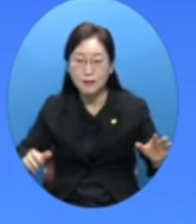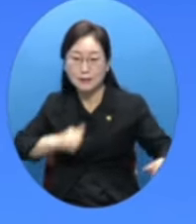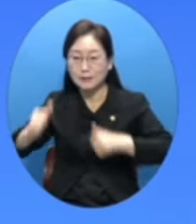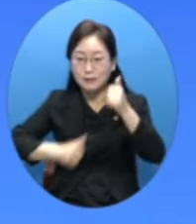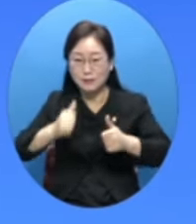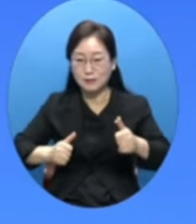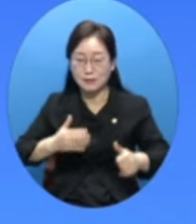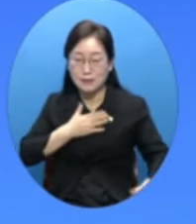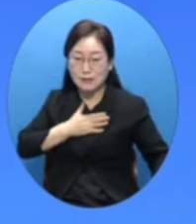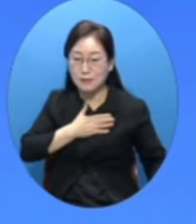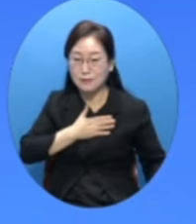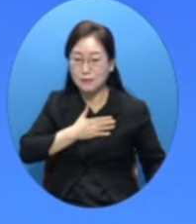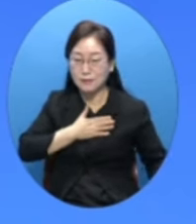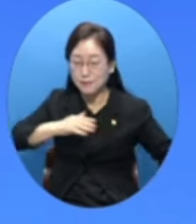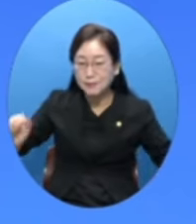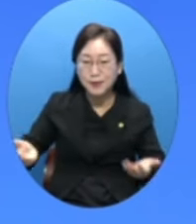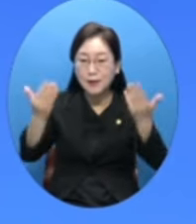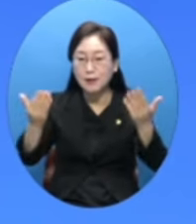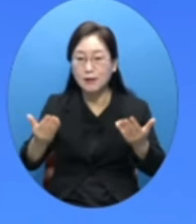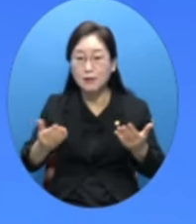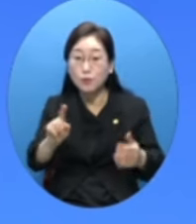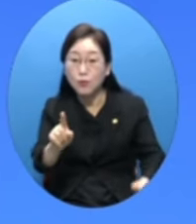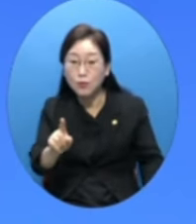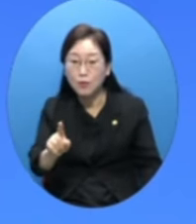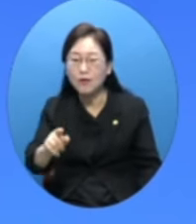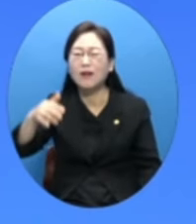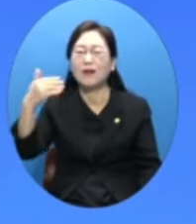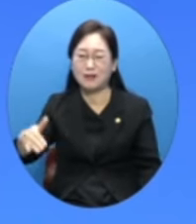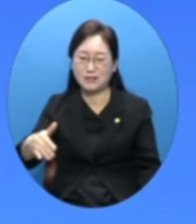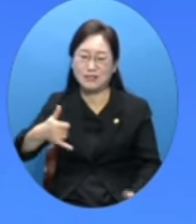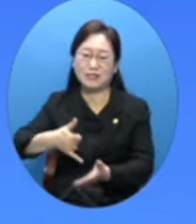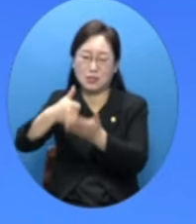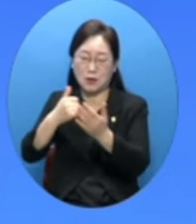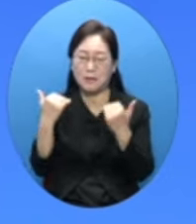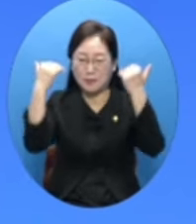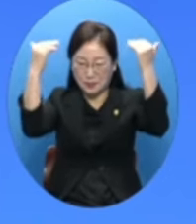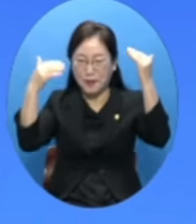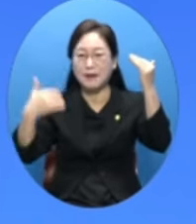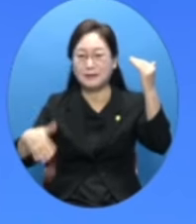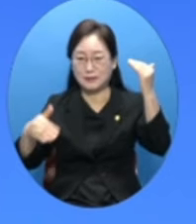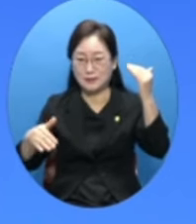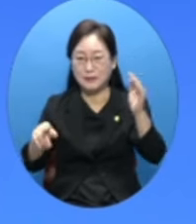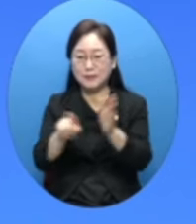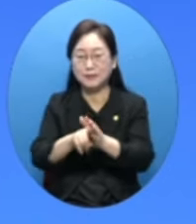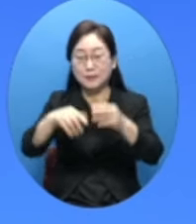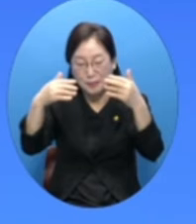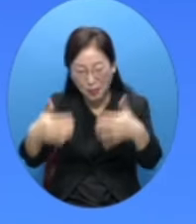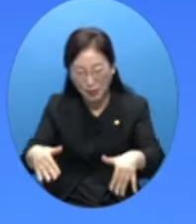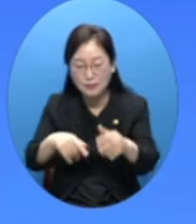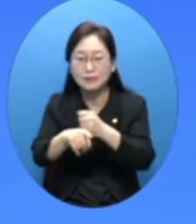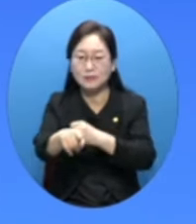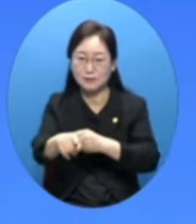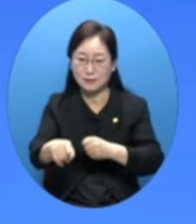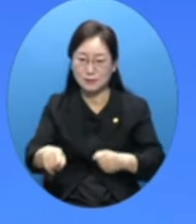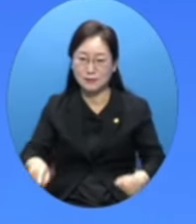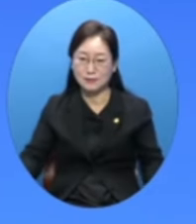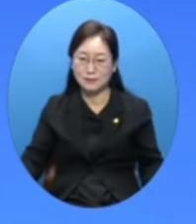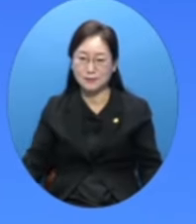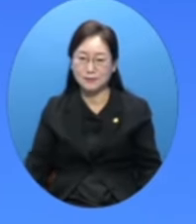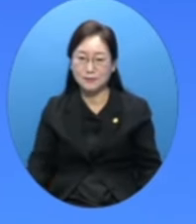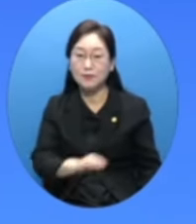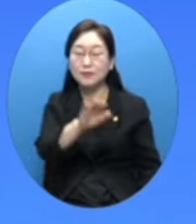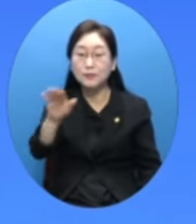쏟아부어서 문제를 일으키는 것은 아직 내 인격이 성숙하지 못하고 내 믿음이 약하다는 것을 보여주는 것입니다.